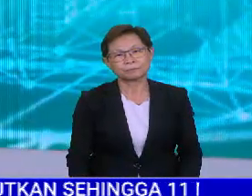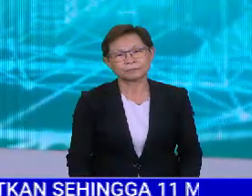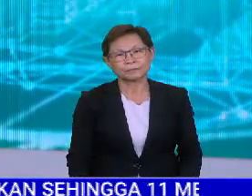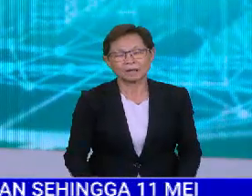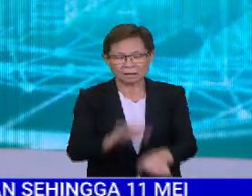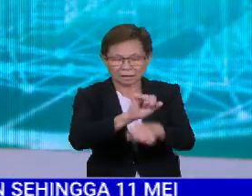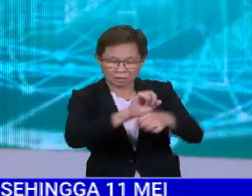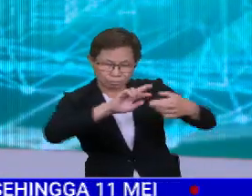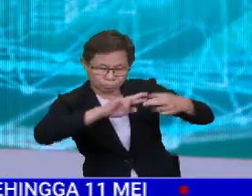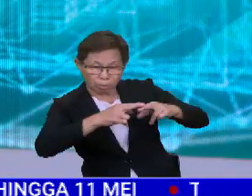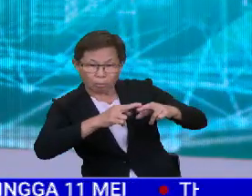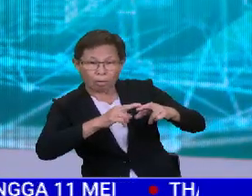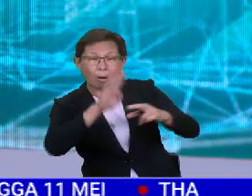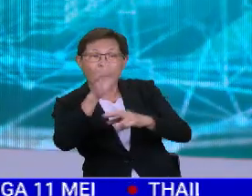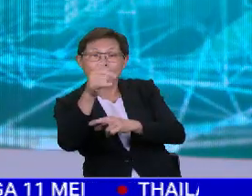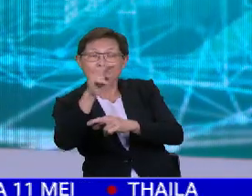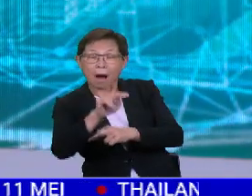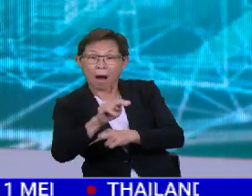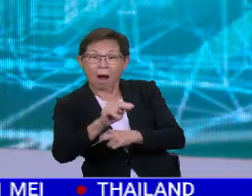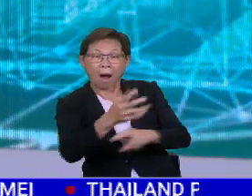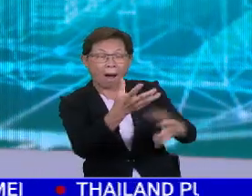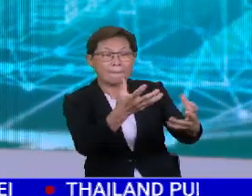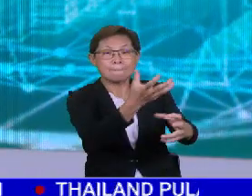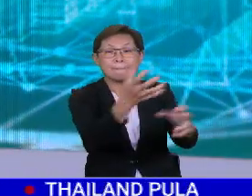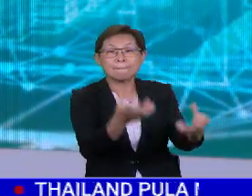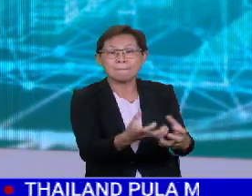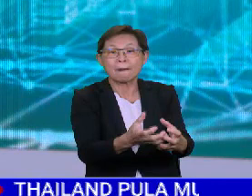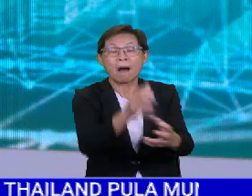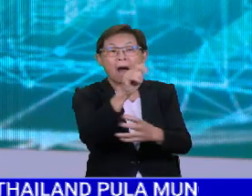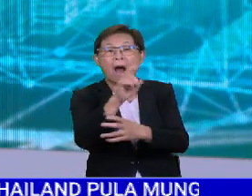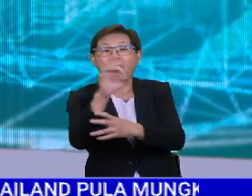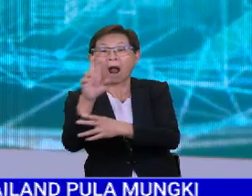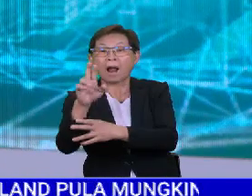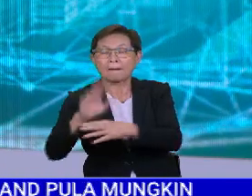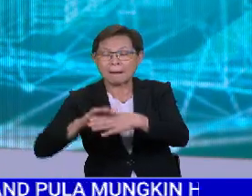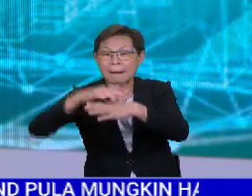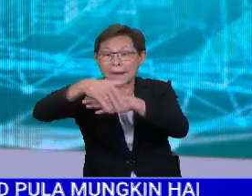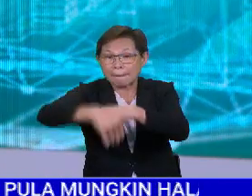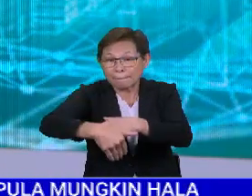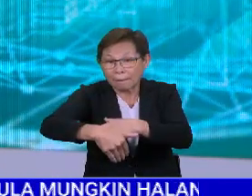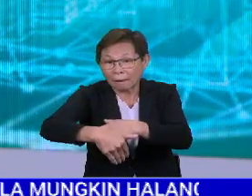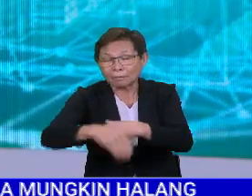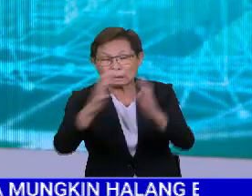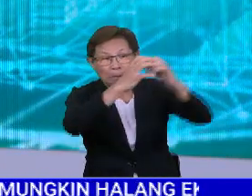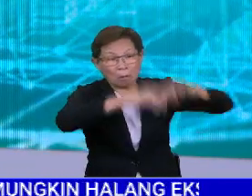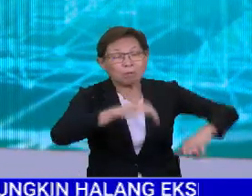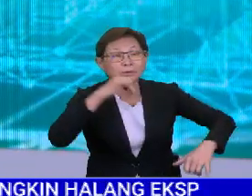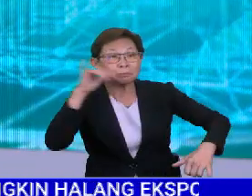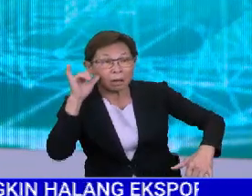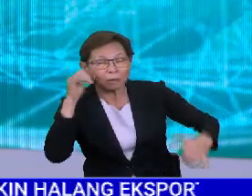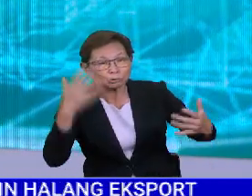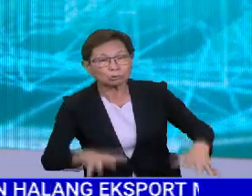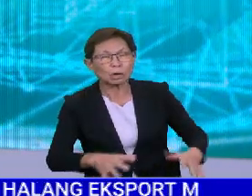Baik, kerja membaik pulih ban di terusan tengah di Sukto Alor Limpah Sungai Santa. Pelubang yang runtuh semalam